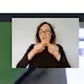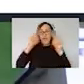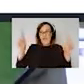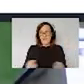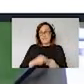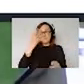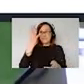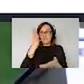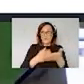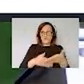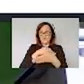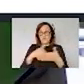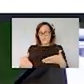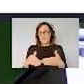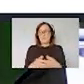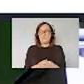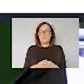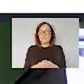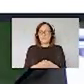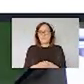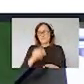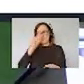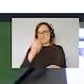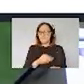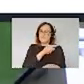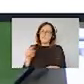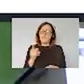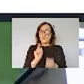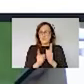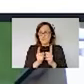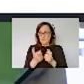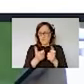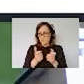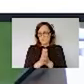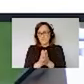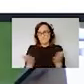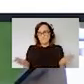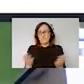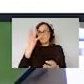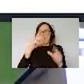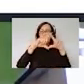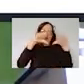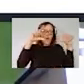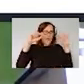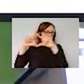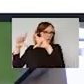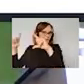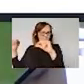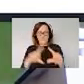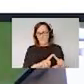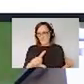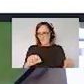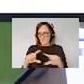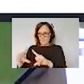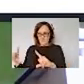na cztery części, moje cztery części są beznadziejnie podzielone, ale staram się to zrobić szybko. Cztery okienka będą potrzebne i te cztery okienka będziecie